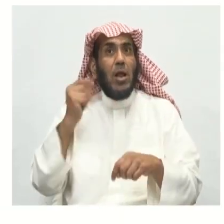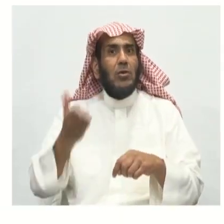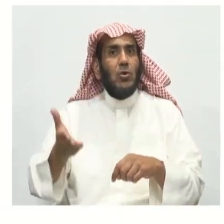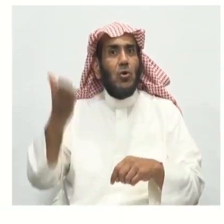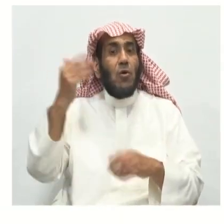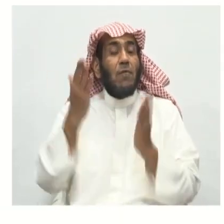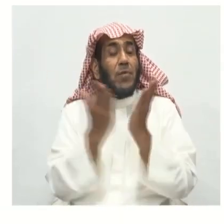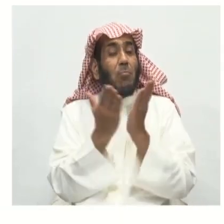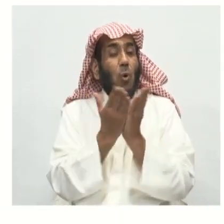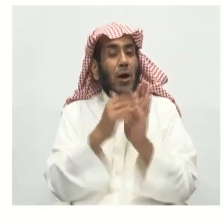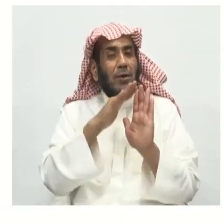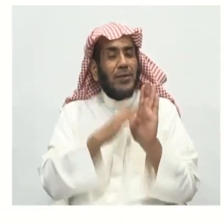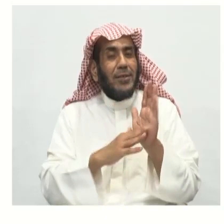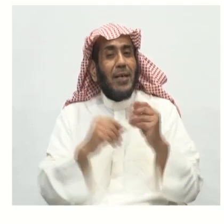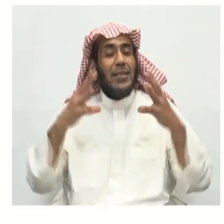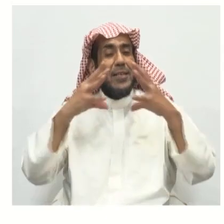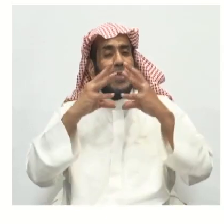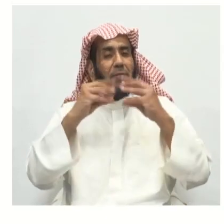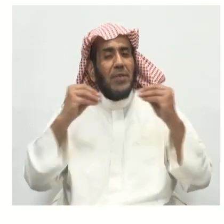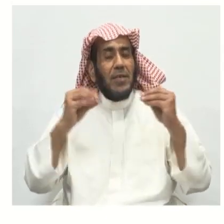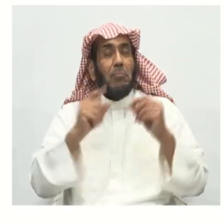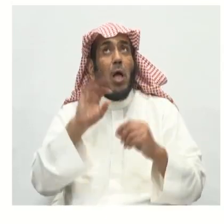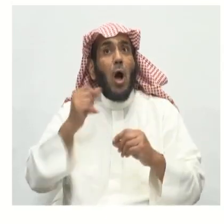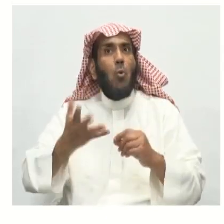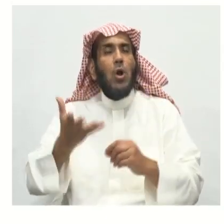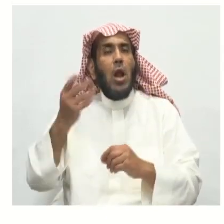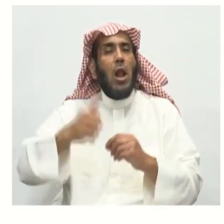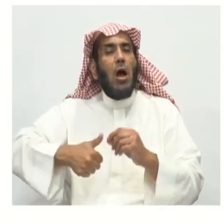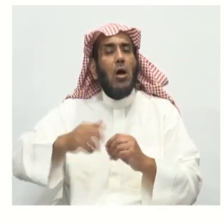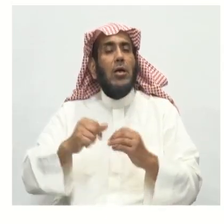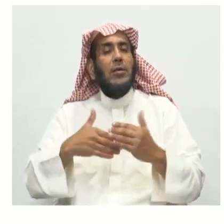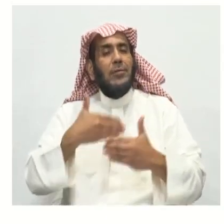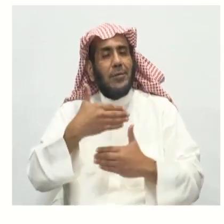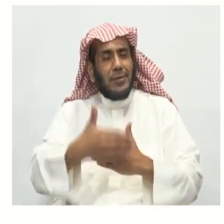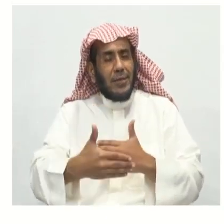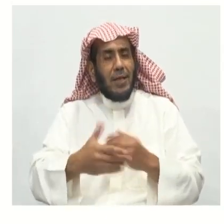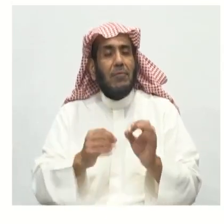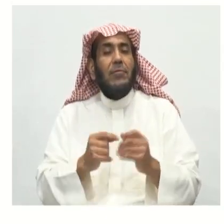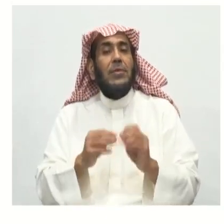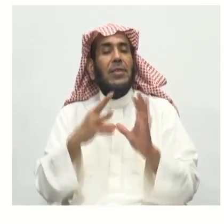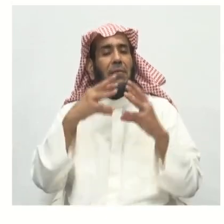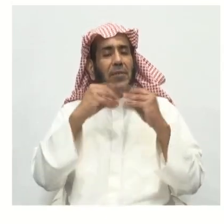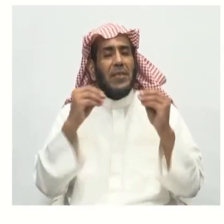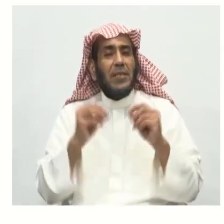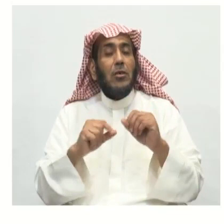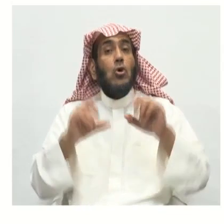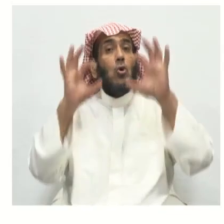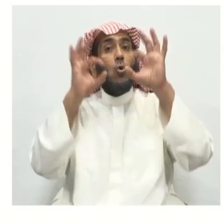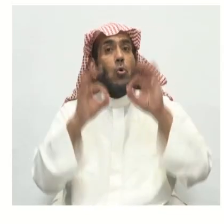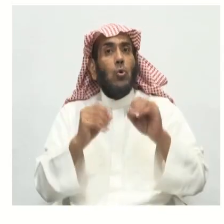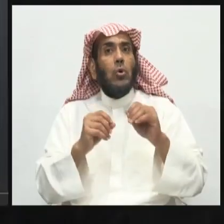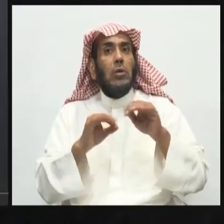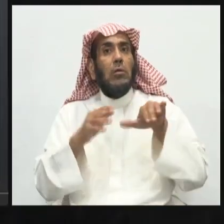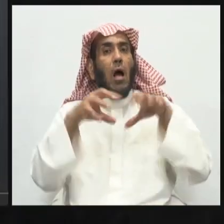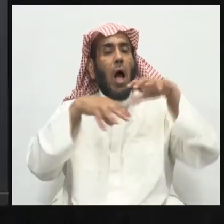في مقرر التفسير بحول الله سبحانه وتعالى نستانف يا ابنائي تفسير س سوره الكهف